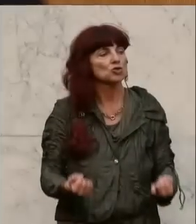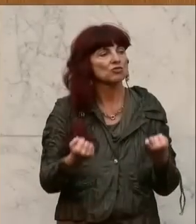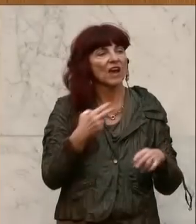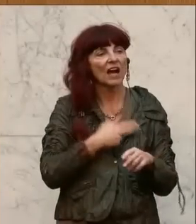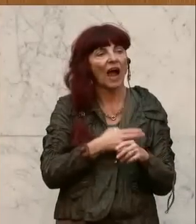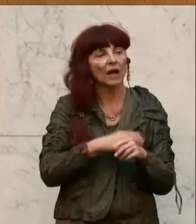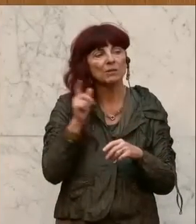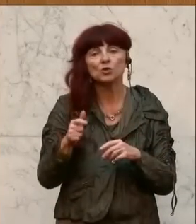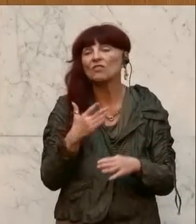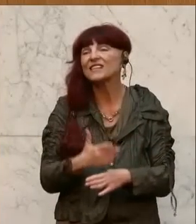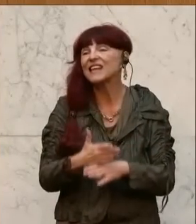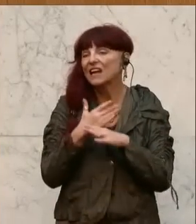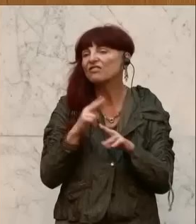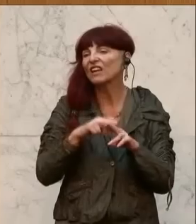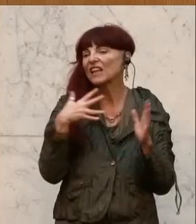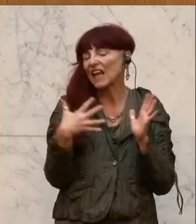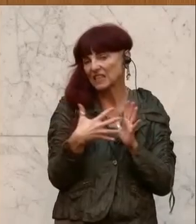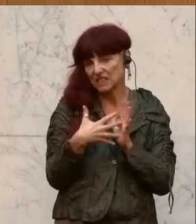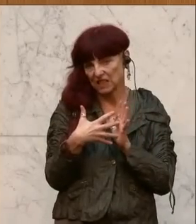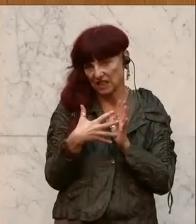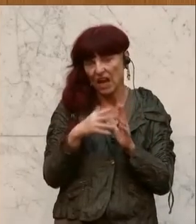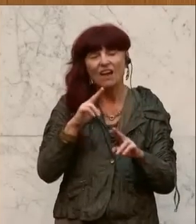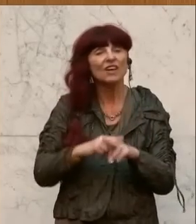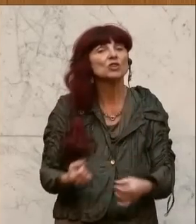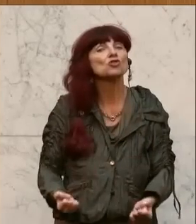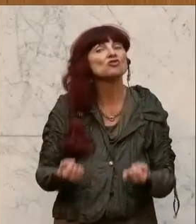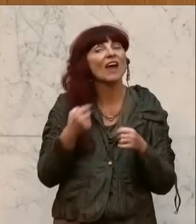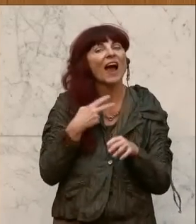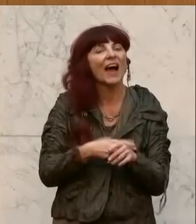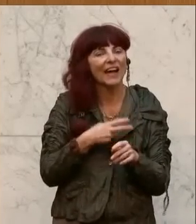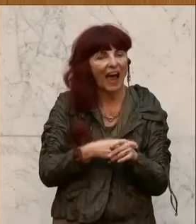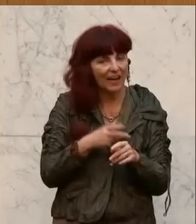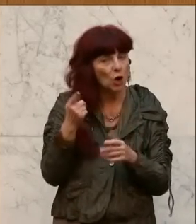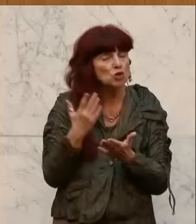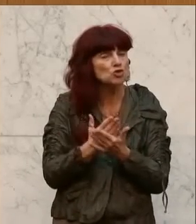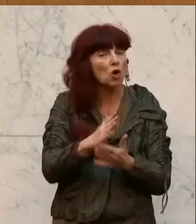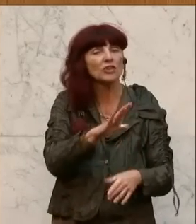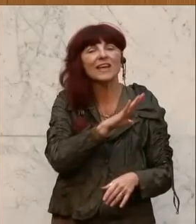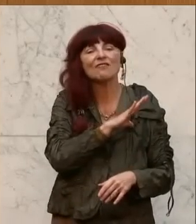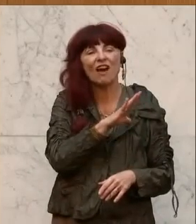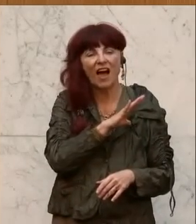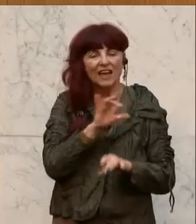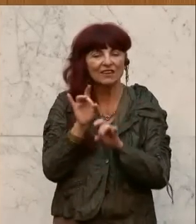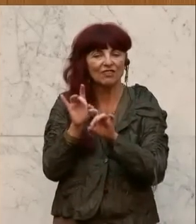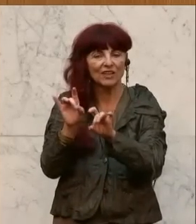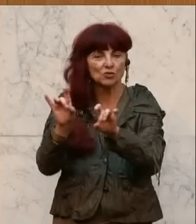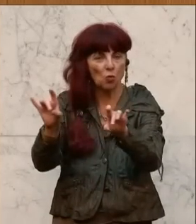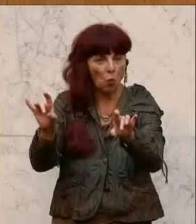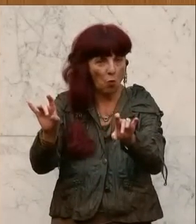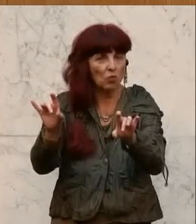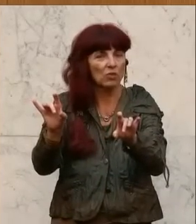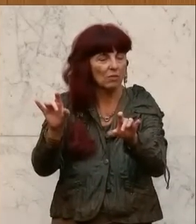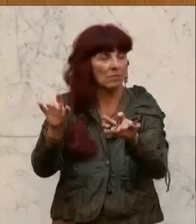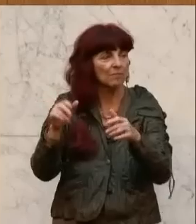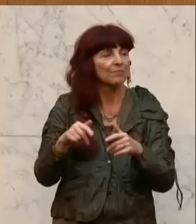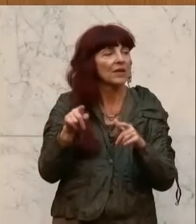lässt? Jemand, der so schwer krank ist, dass es eine Gefahr ist, eine Infektionskrankheit zu bekommen,